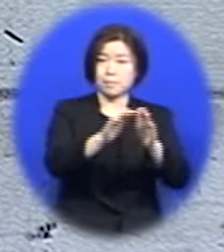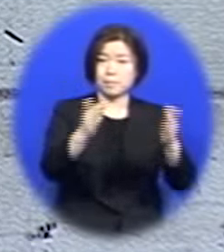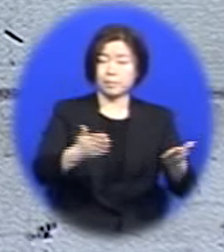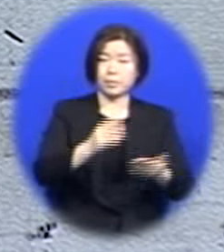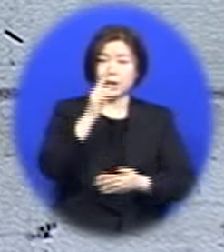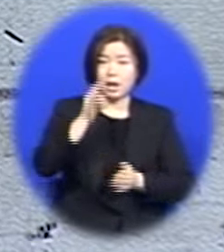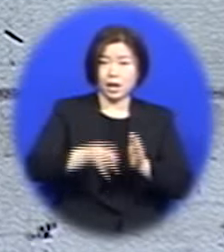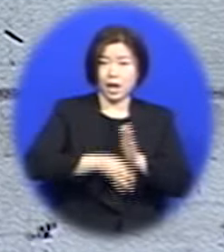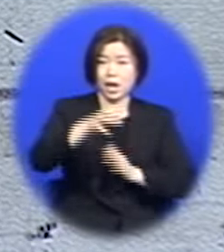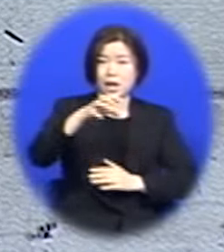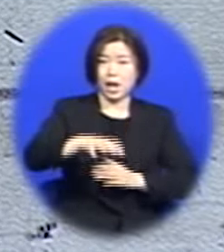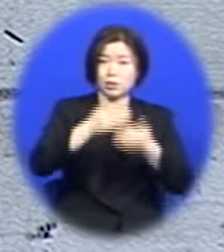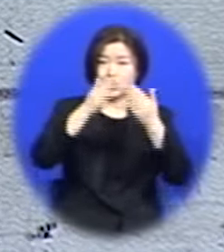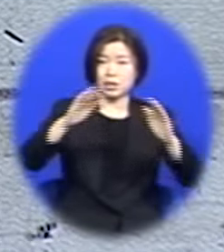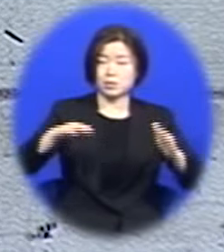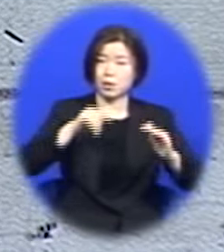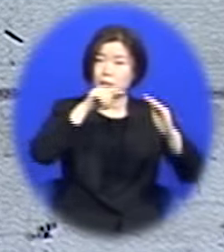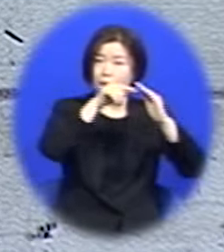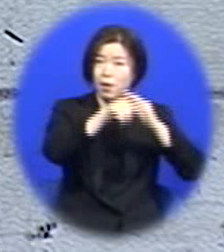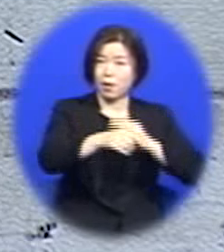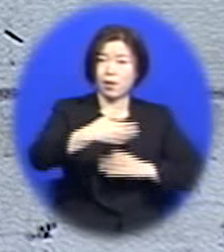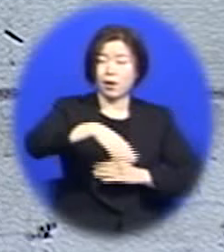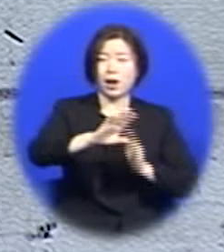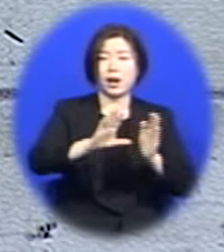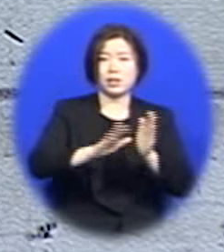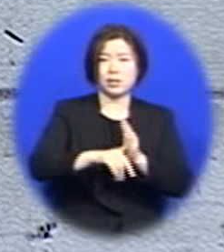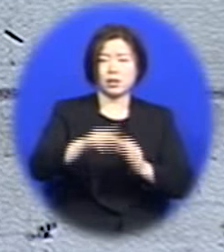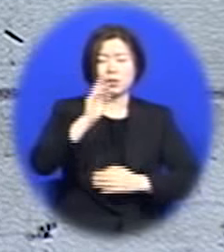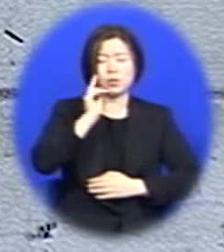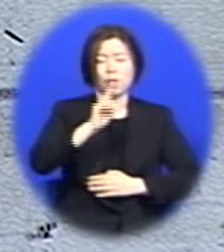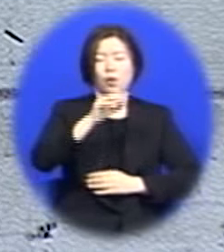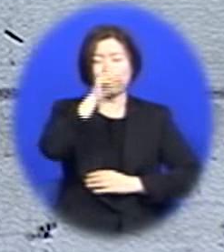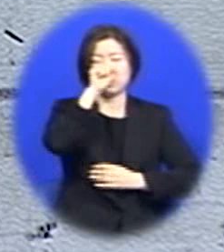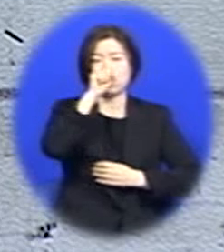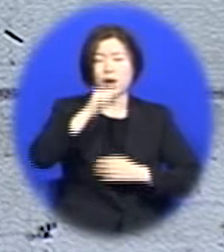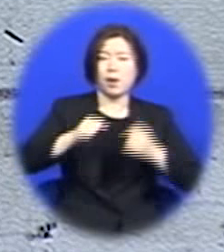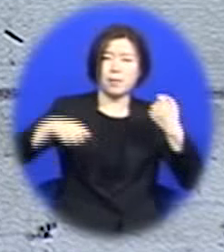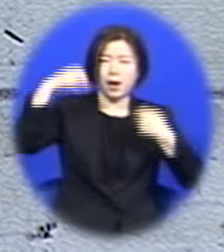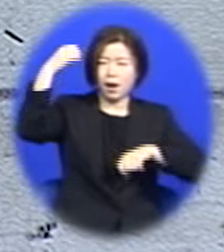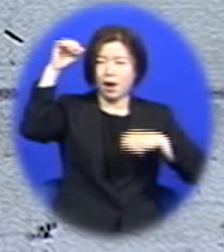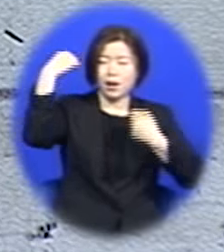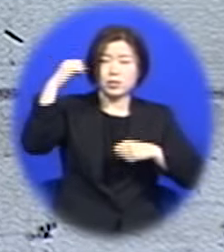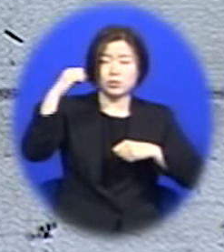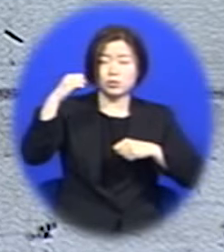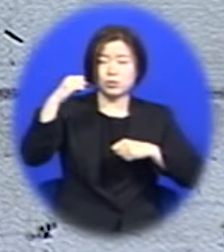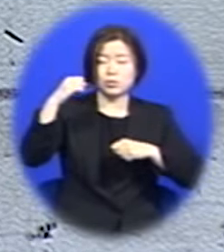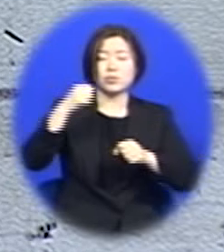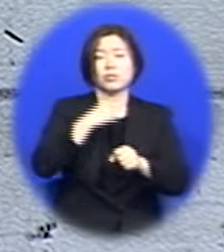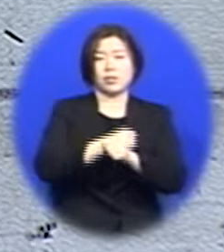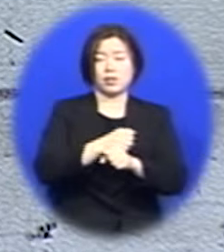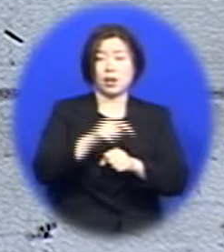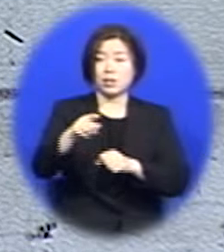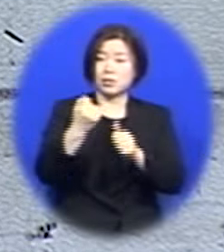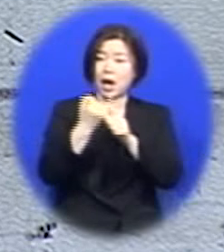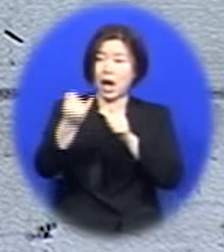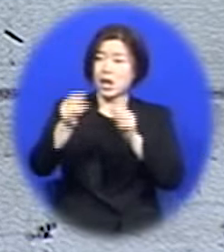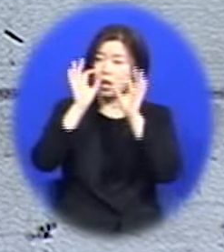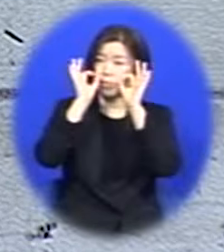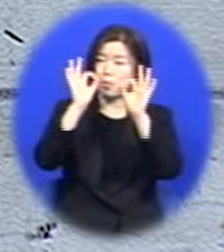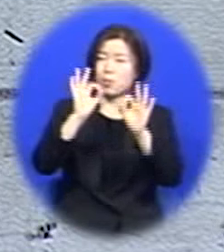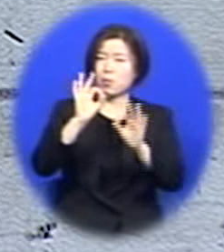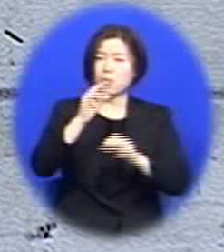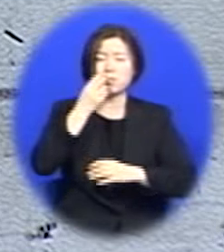얼마나 좋았는지 덩실덩실 춤을 추다가 아내로부터 핀잔을 들었을 정도입니다.